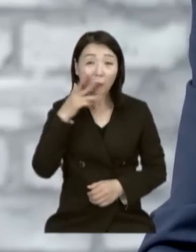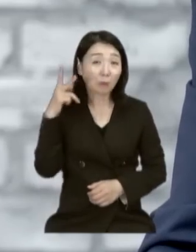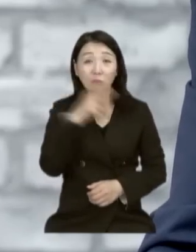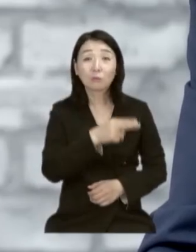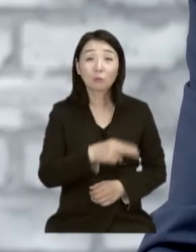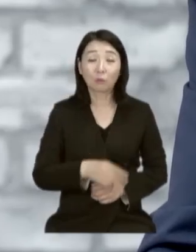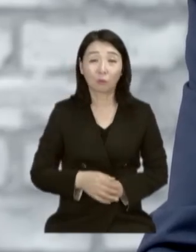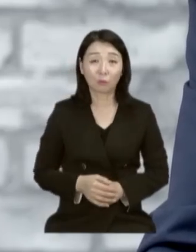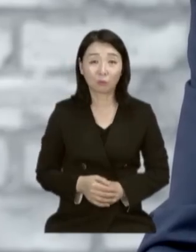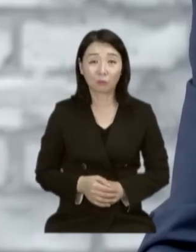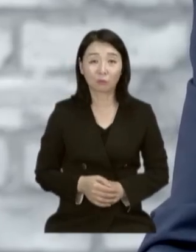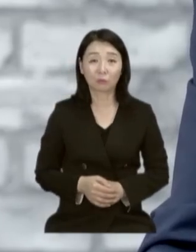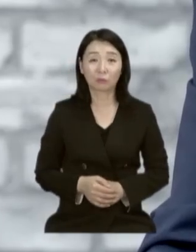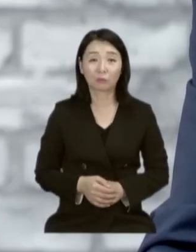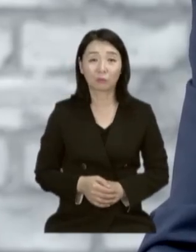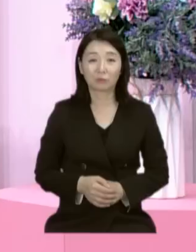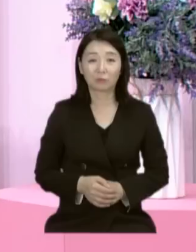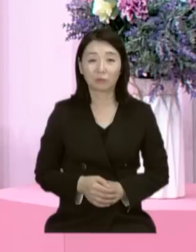담배가 끊어졌으니까.